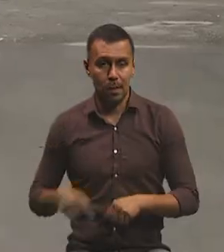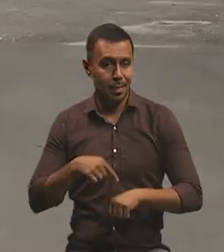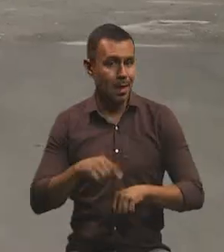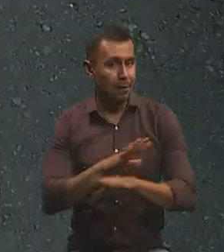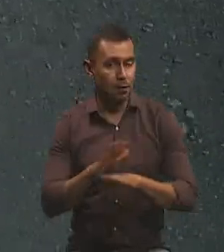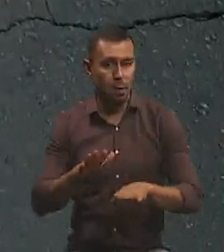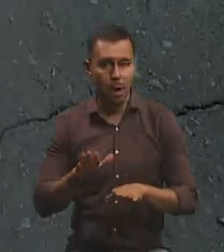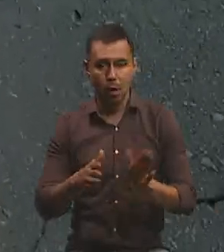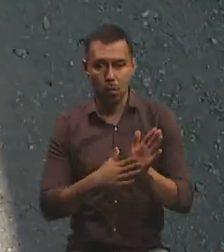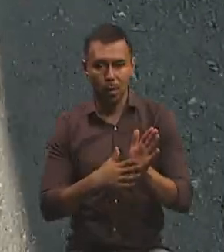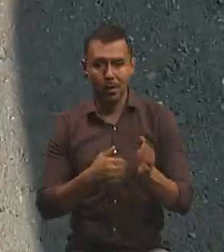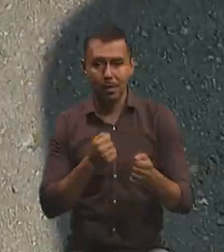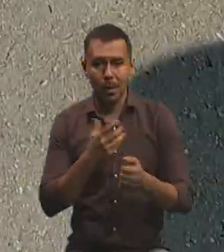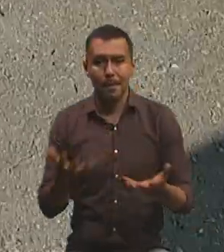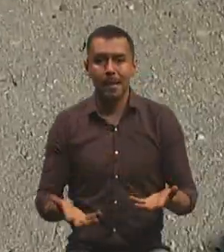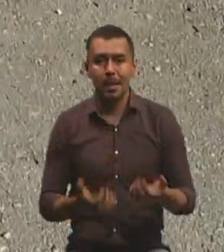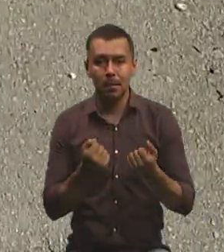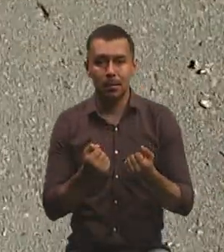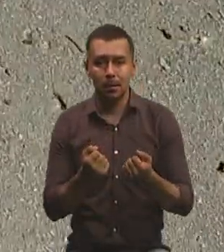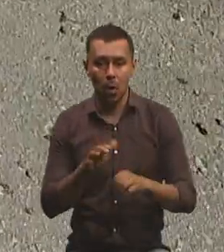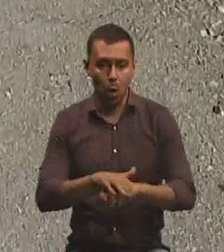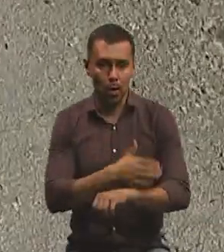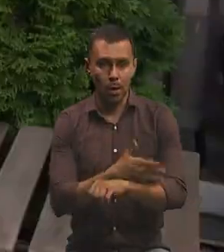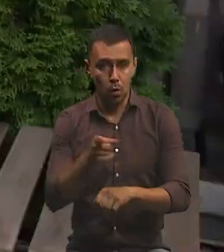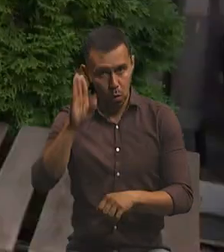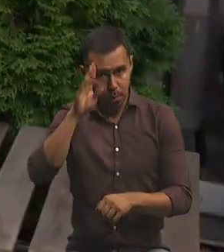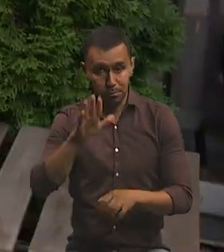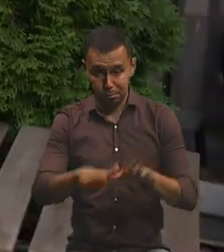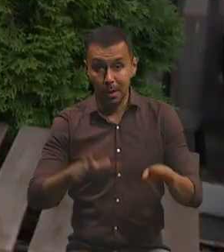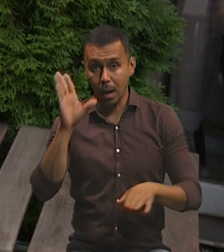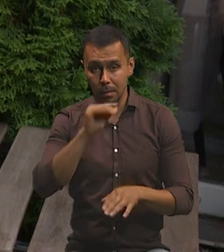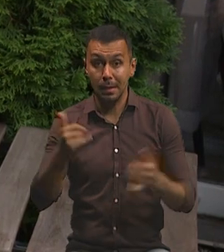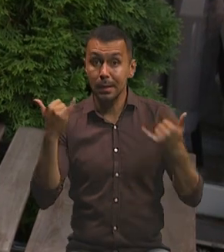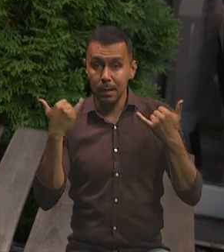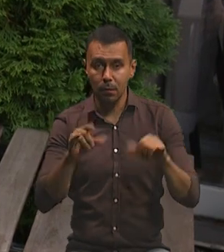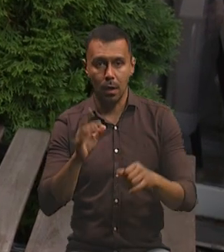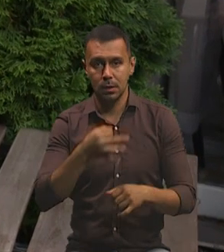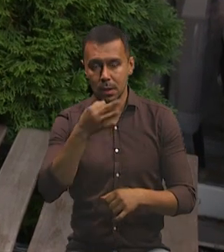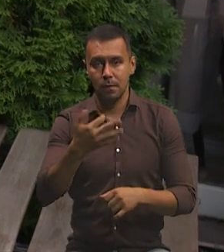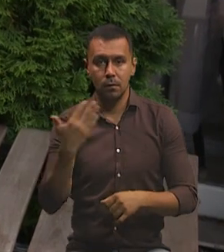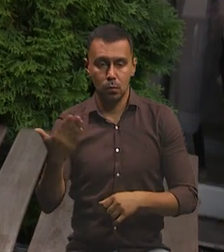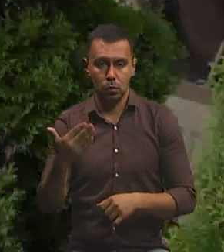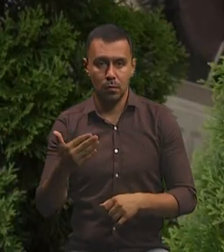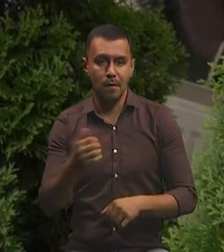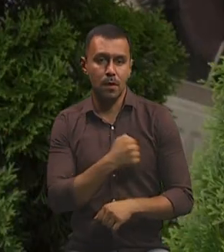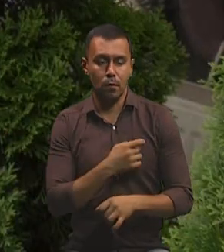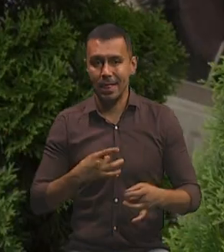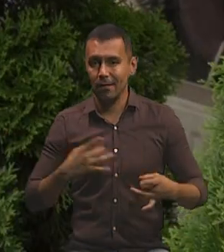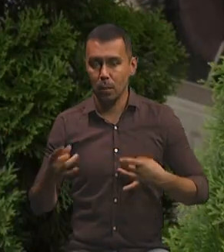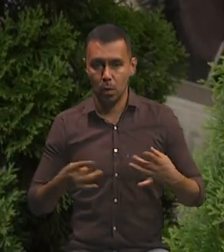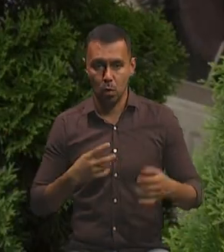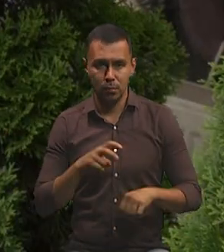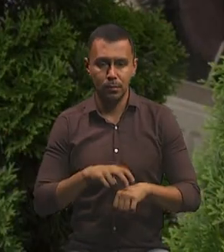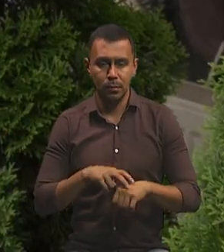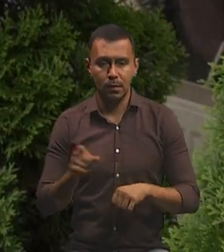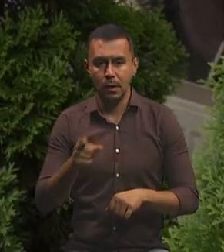відчуває, стопа тримається на підтримувальному ортезі, але те, що хлопець став на ноги – диво, як сказав Миколі військовий невропатолог. Невропатолог, то